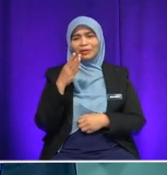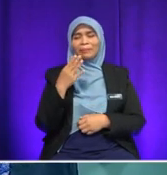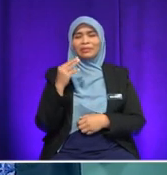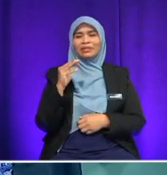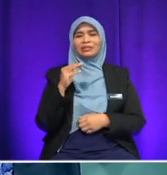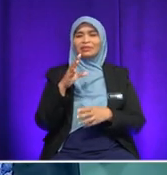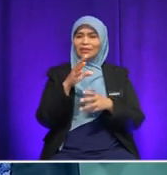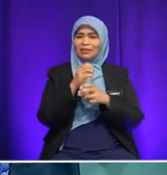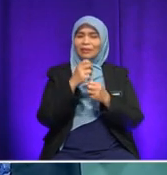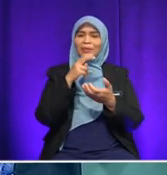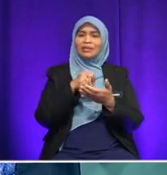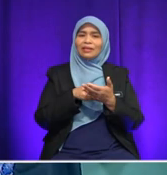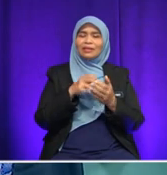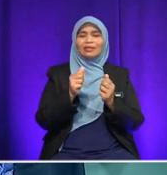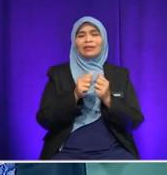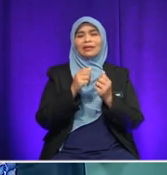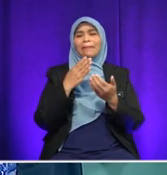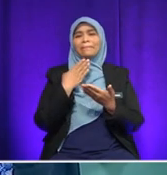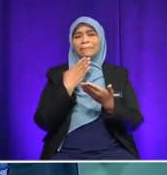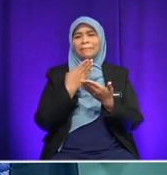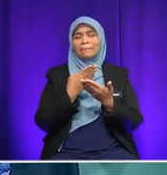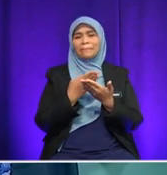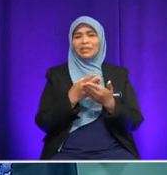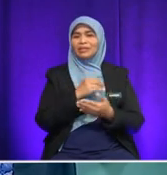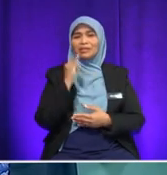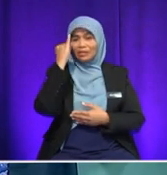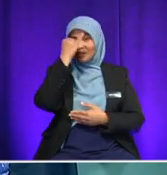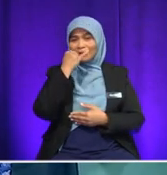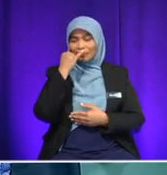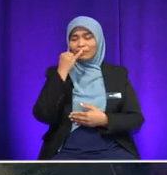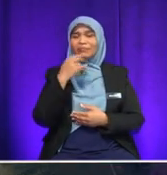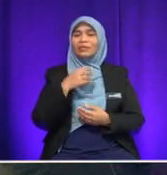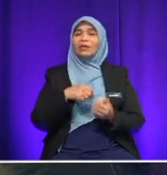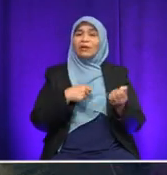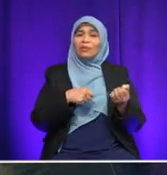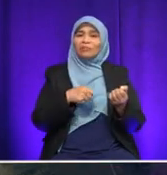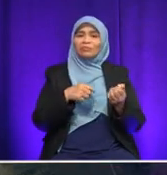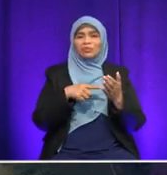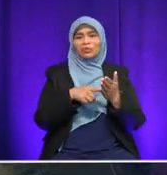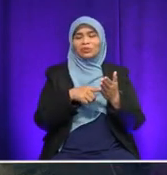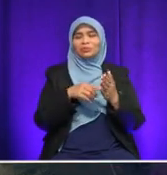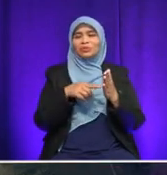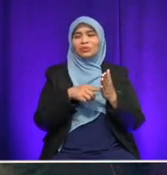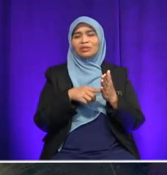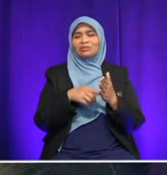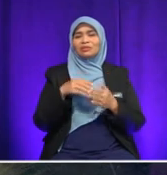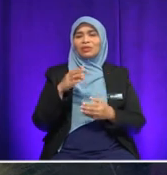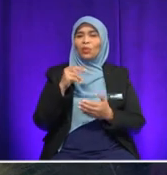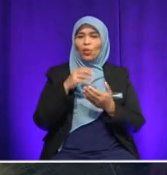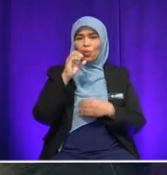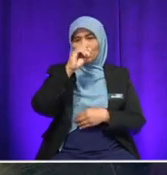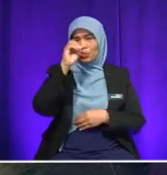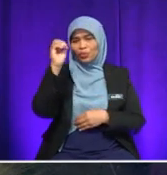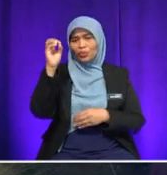dengan baik. Dan akhir sekali, imej rock yang ditunjukkan oleh Dol sebenarnya melambangkan kekosongan nilai dalam diri dia. Tak ada